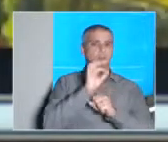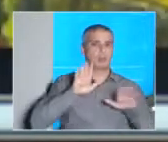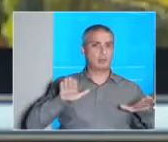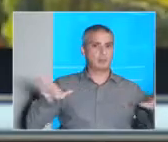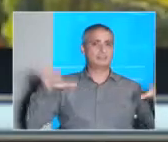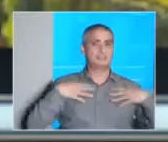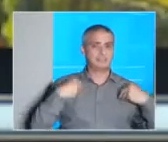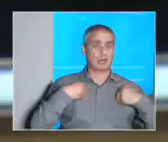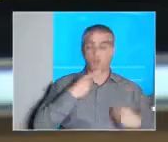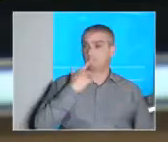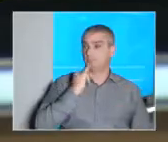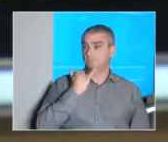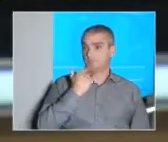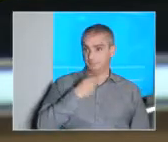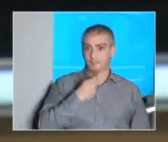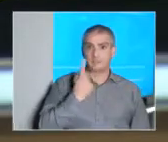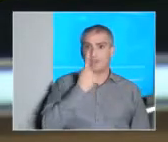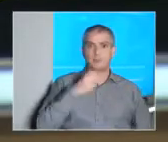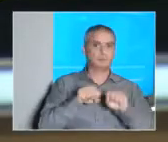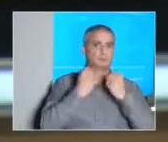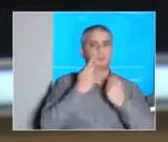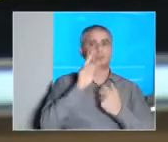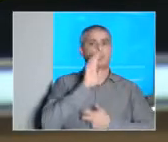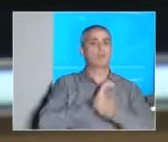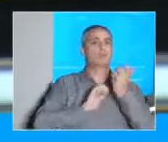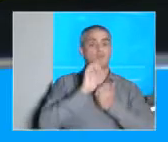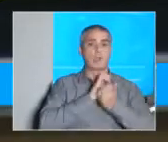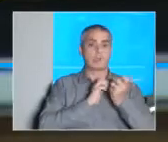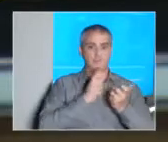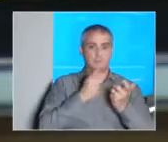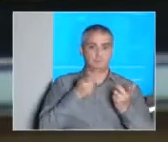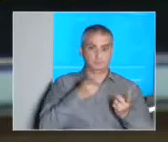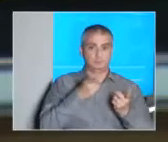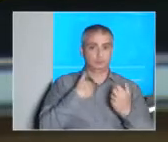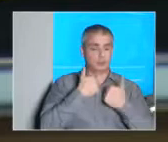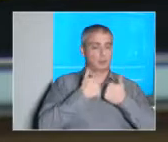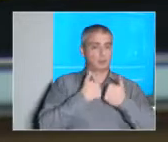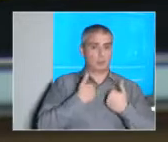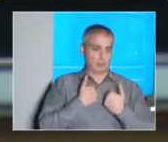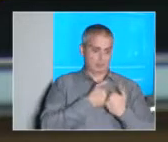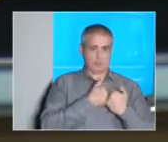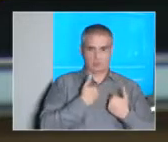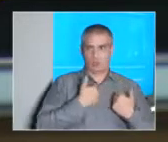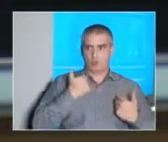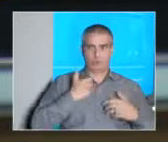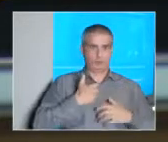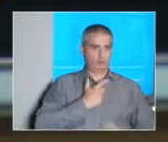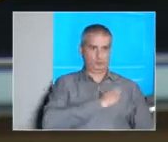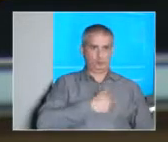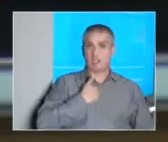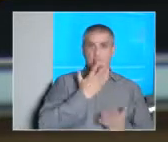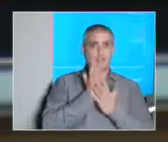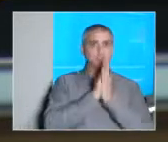שדה דוב. כן, אכן אחד המשברים היותר מורכבים בהם התמודדתי כראש עיר, ואני מכהן כבר 16 שנים